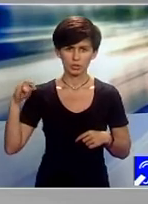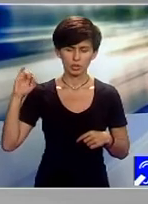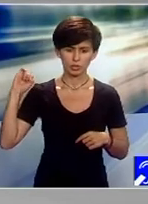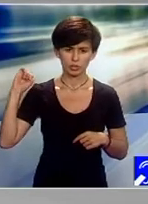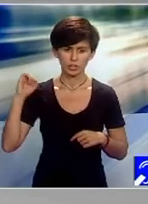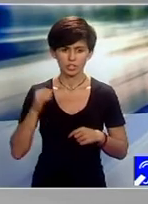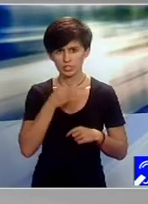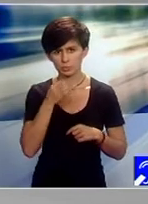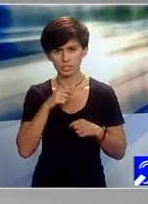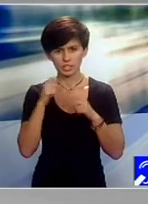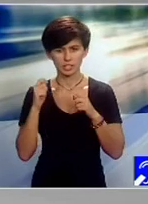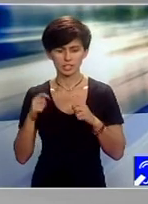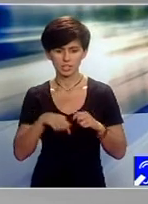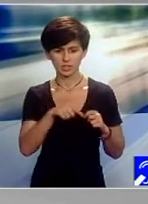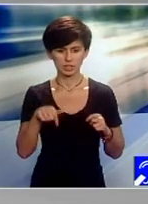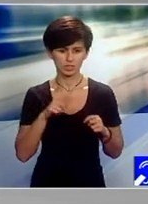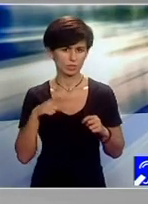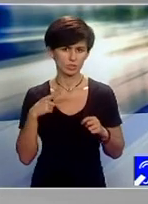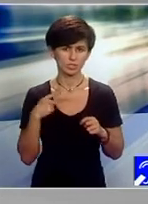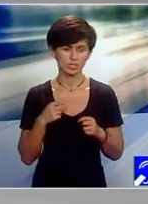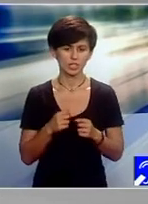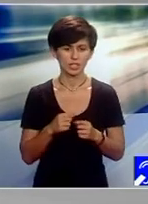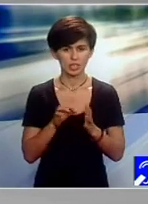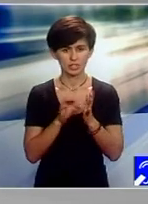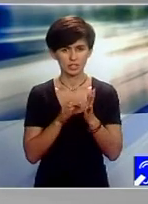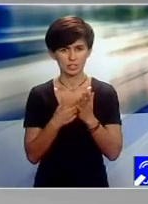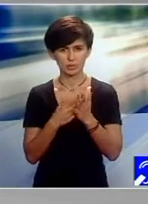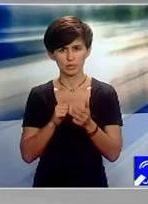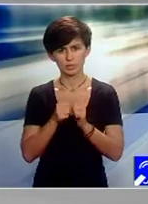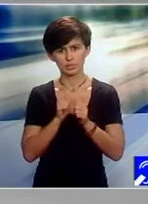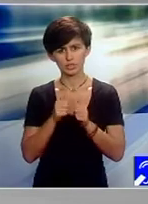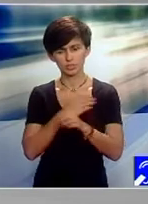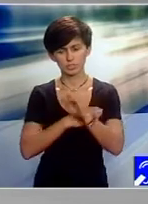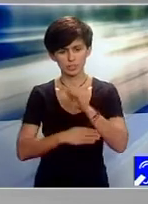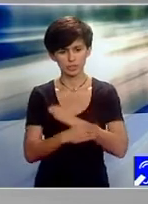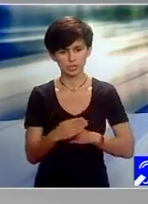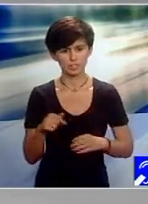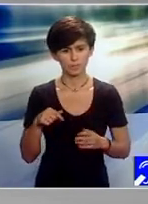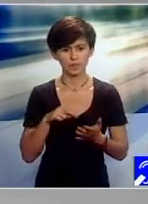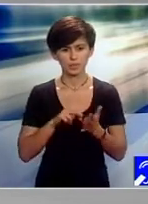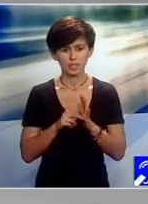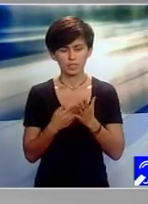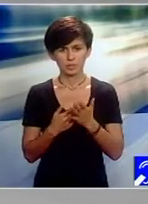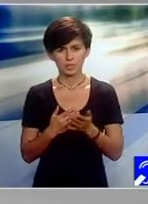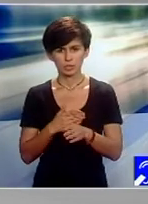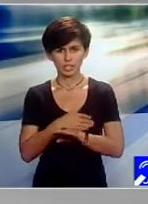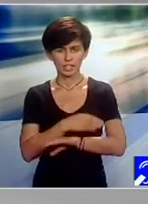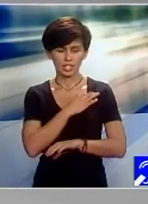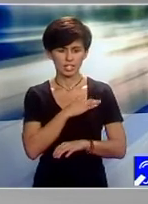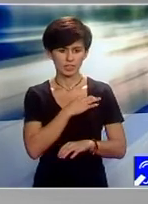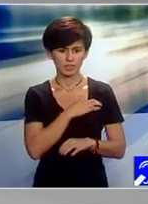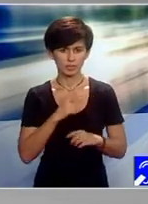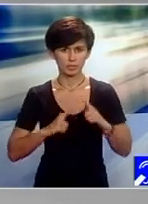din străinătate pentru sportivii cu dizabilități. În paralel, se pregătesc pentru admiterea la facultate, fiind pasionați de